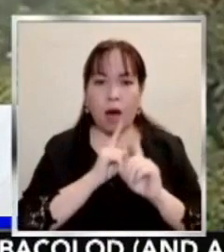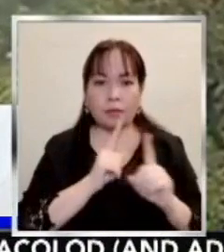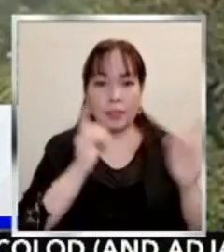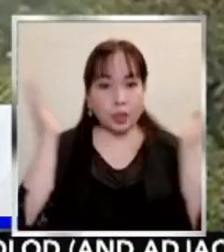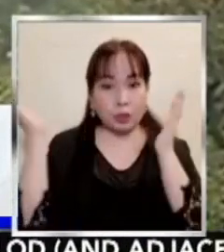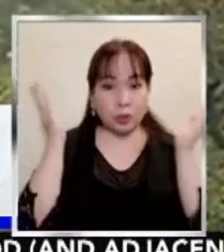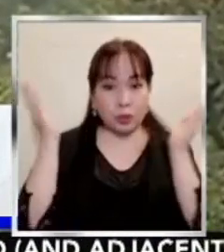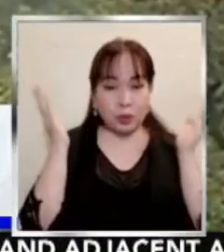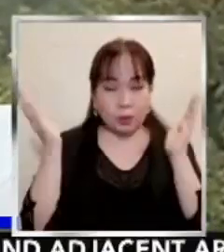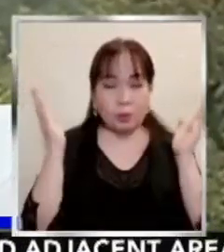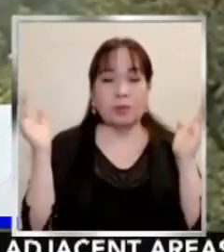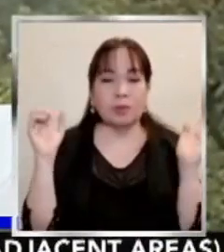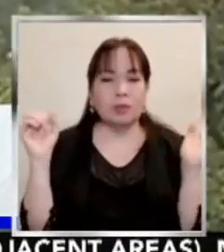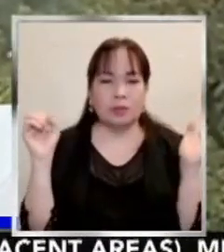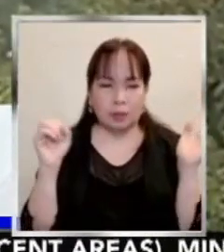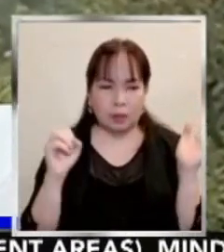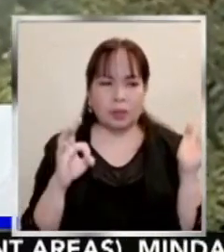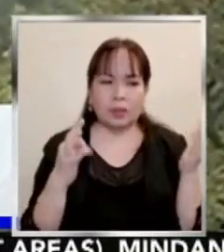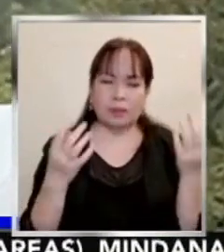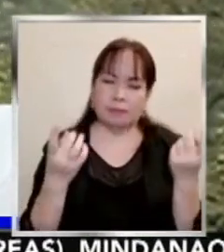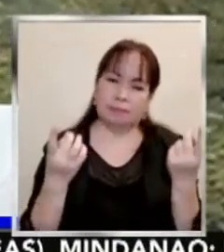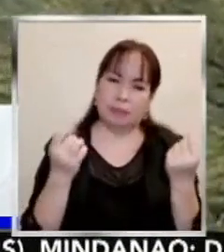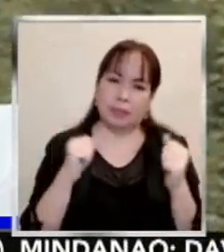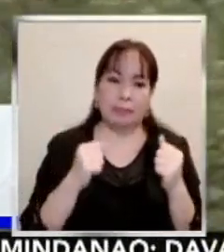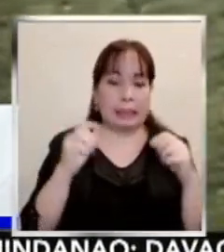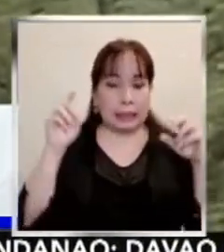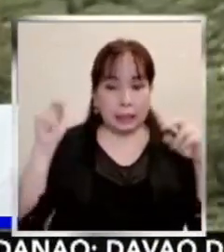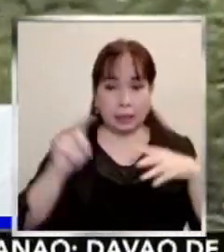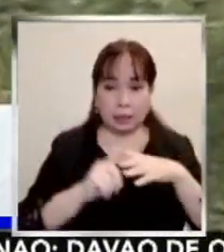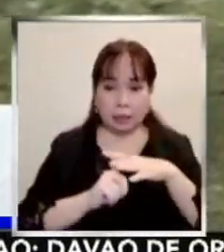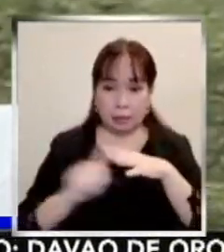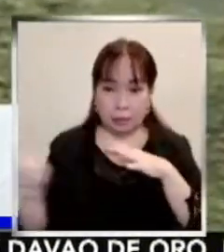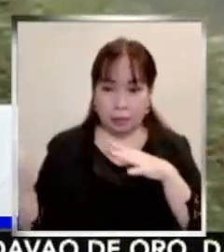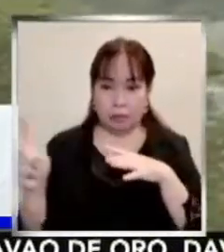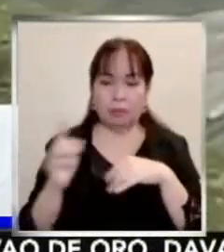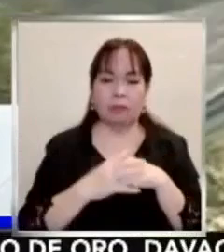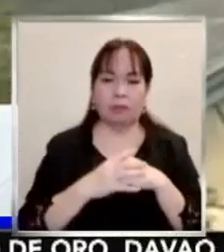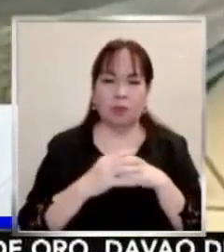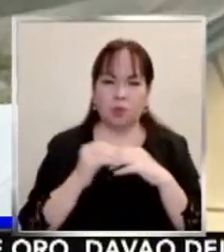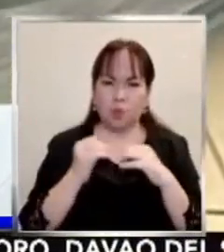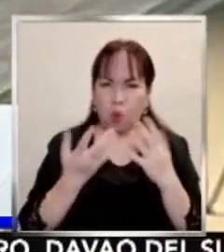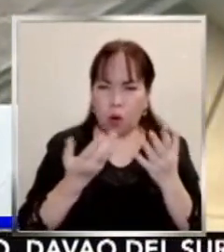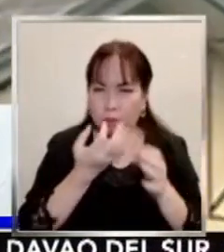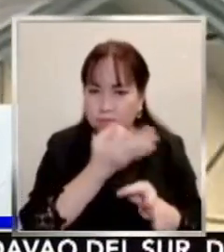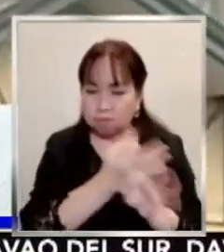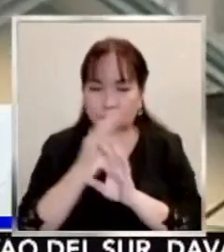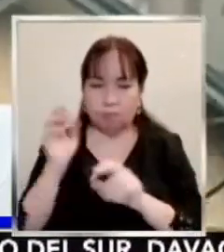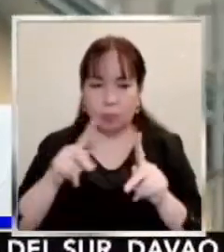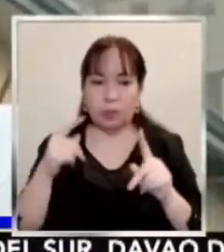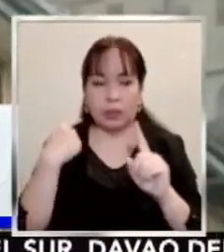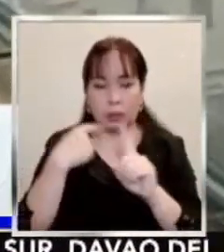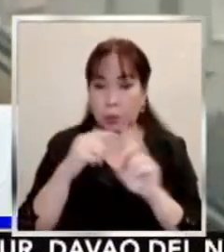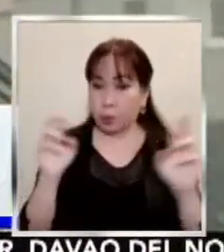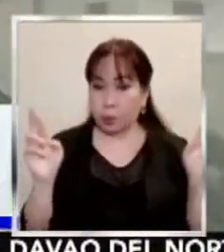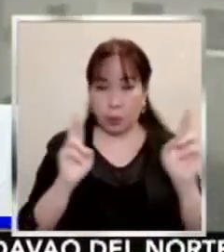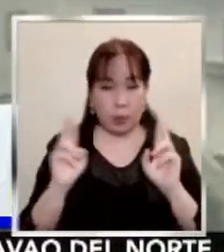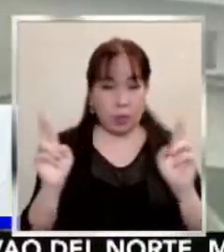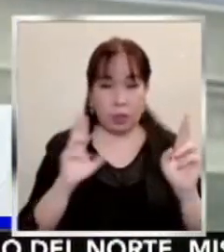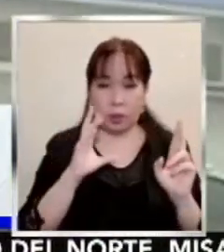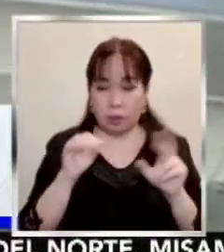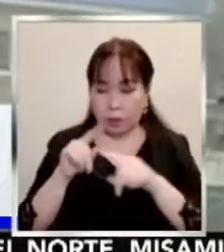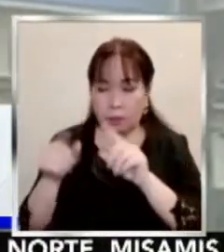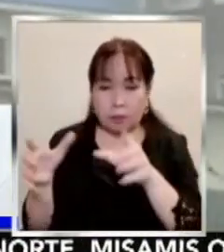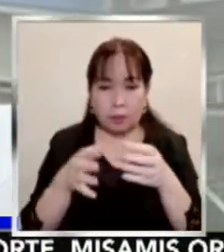kinakailangang magpatupad ng preemptive evacuation, nakahanda na rin daw ang mga member agencies ng City Disaster Risk Reduction and